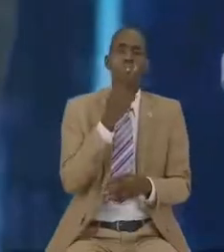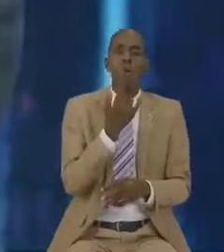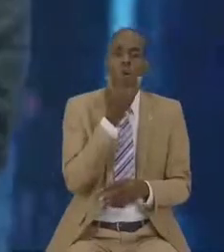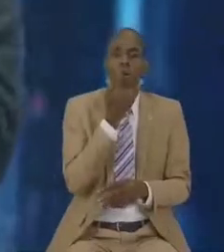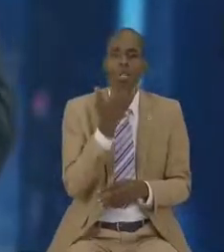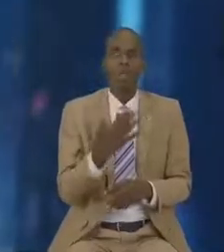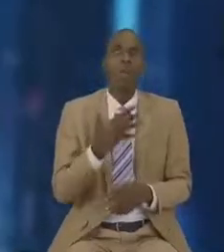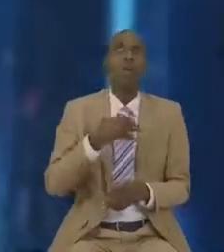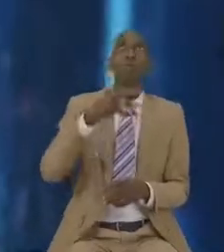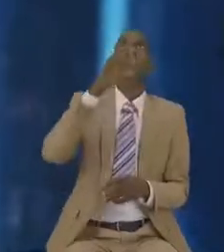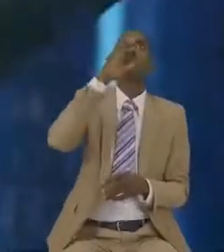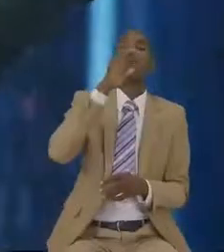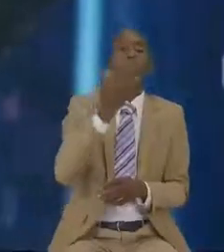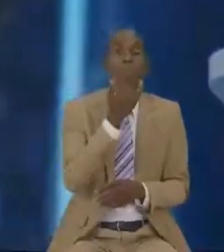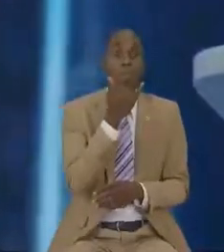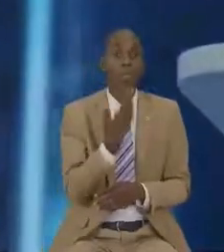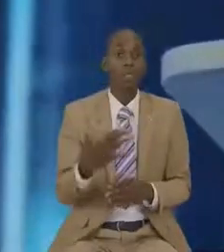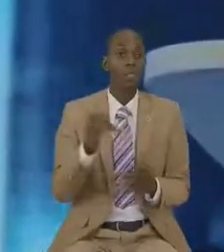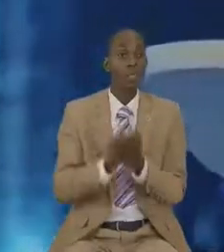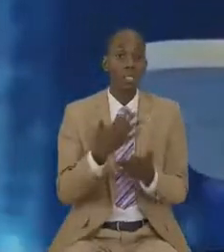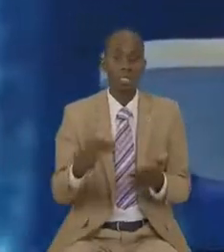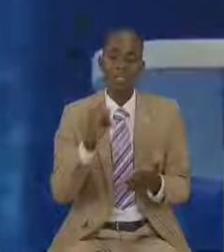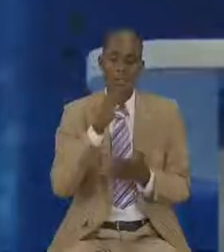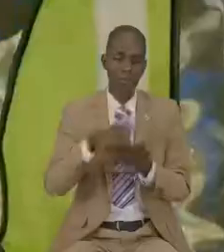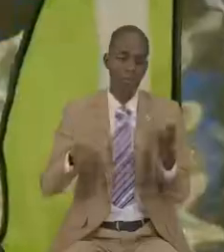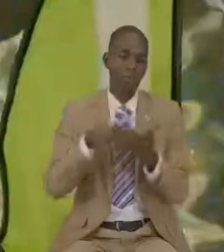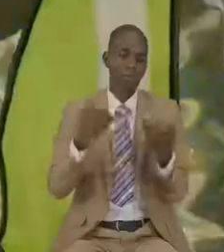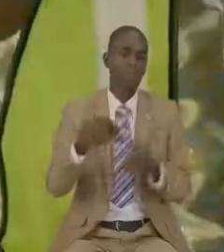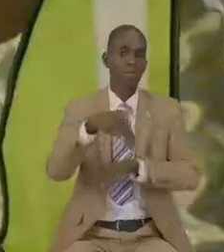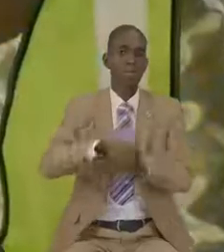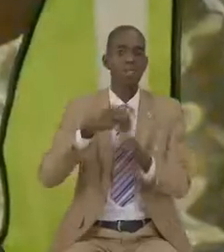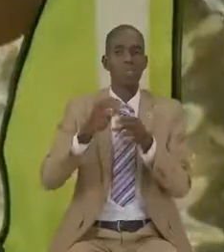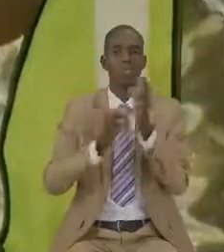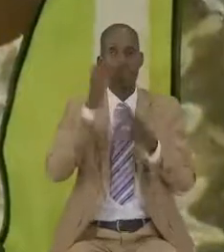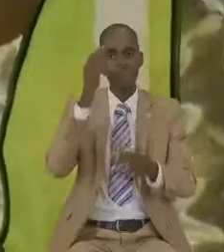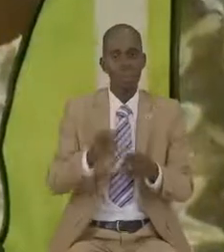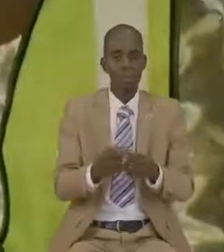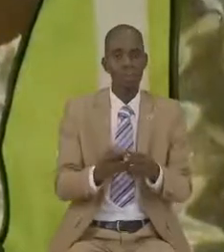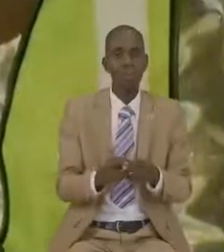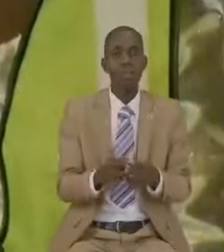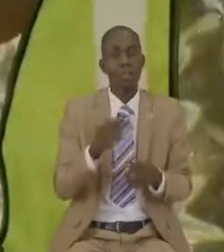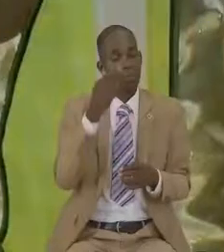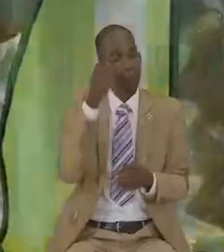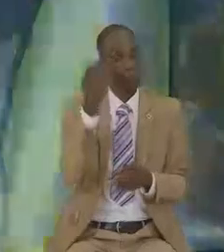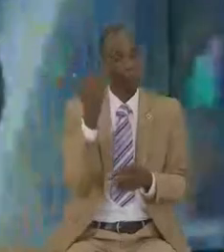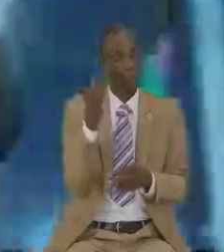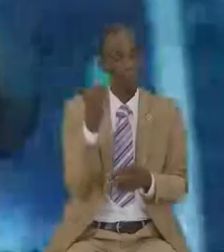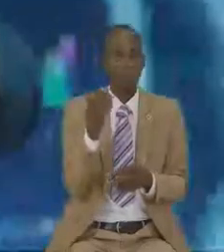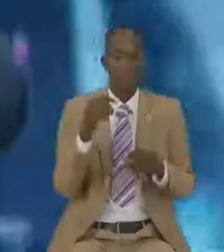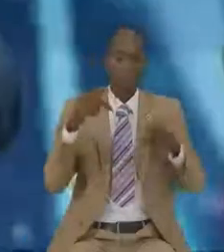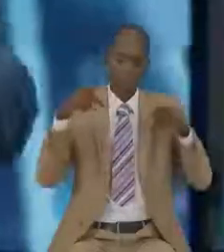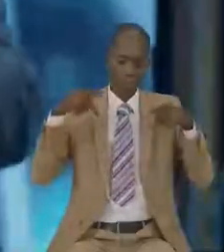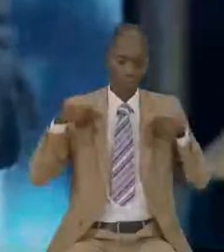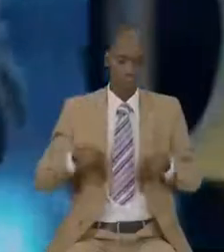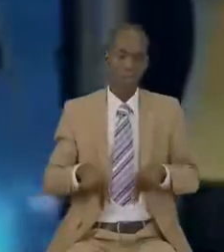chose. Cette chose est coupée maintenant de ta vie. Parce que maintenant, la